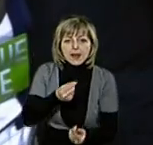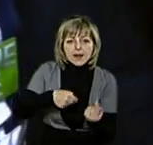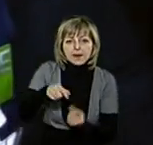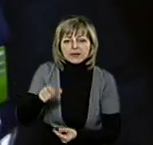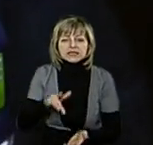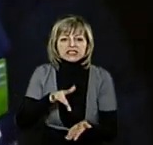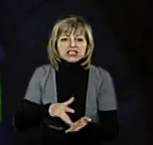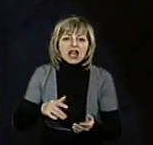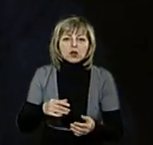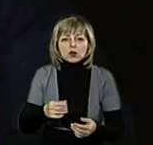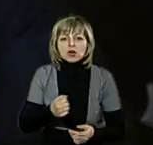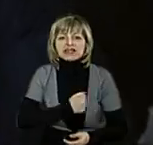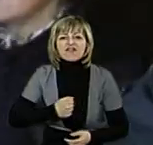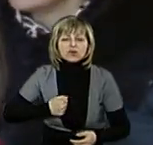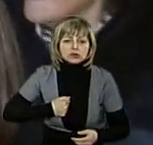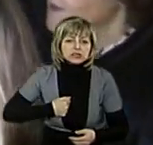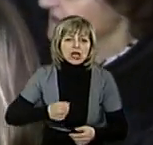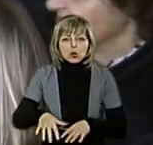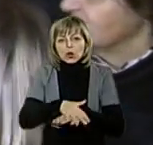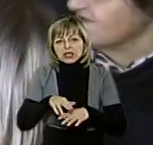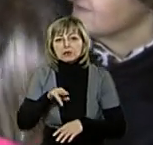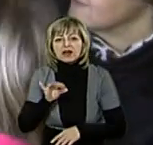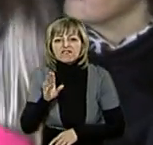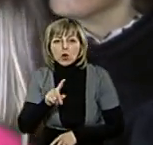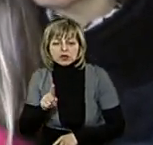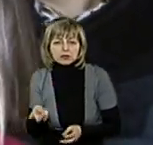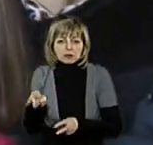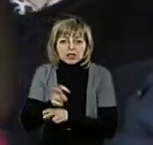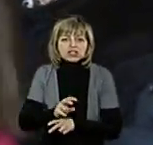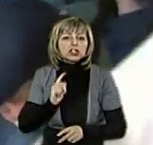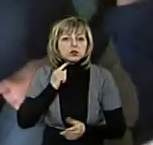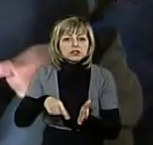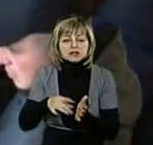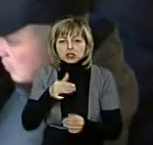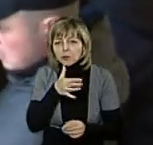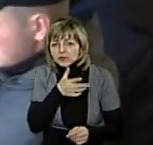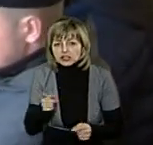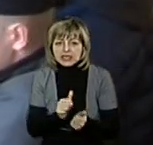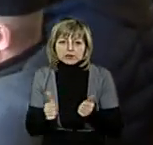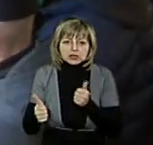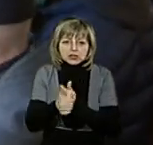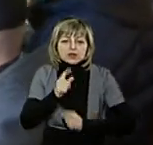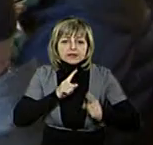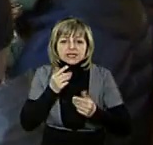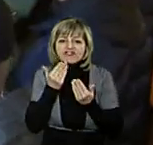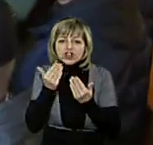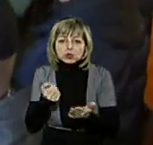Підприємці центрального завокзального ринків і привозу прийшли сьогодні до Луцької міської ради, аби під час позачергової сесії звернутися до